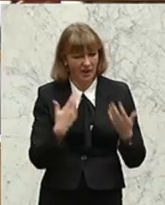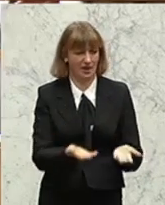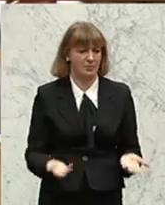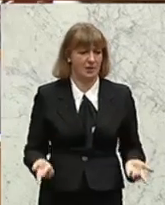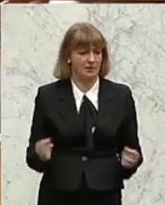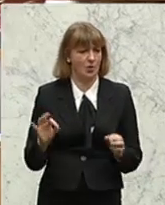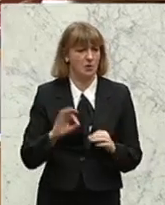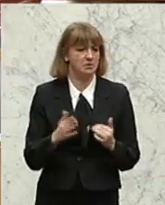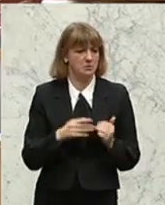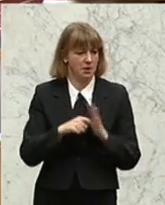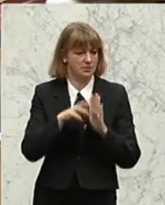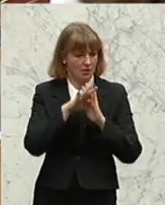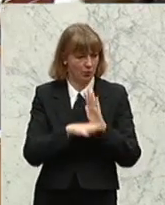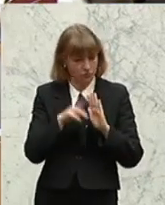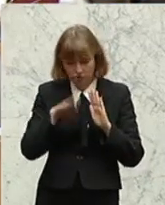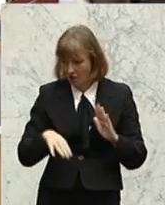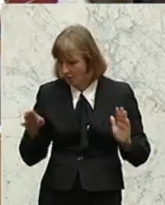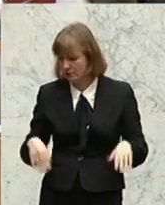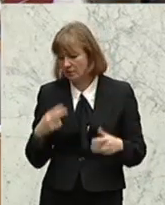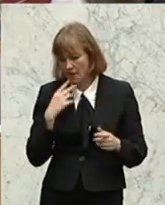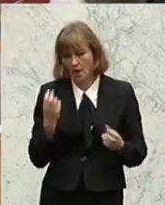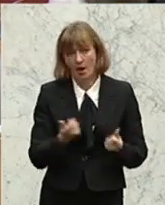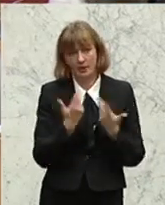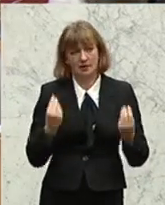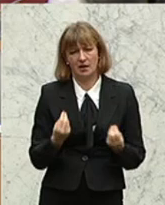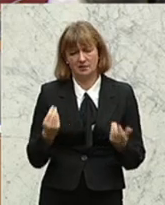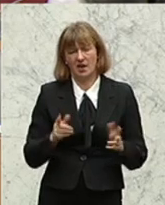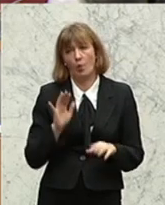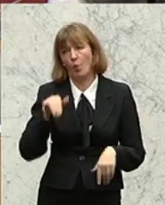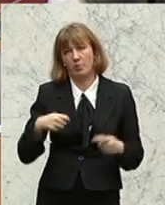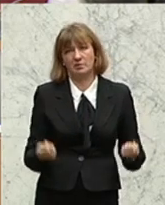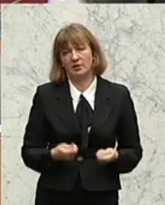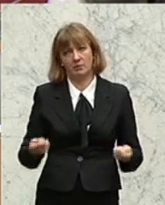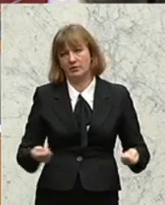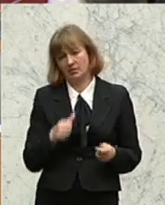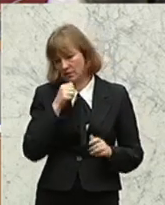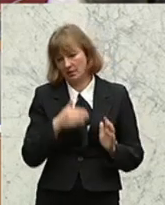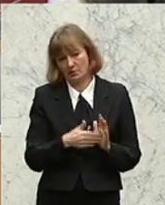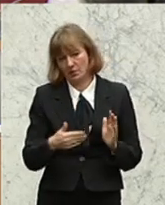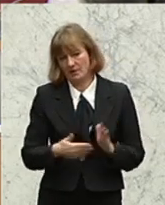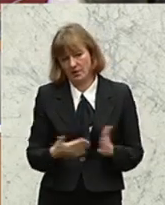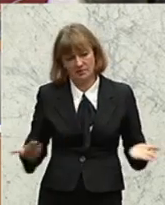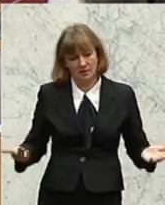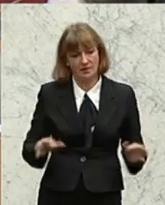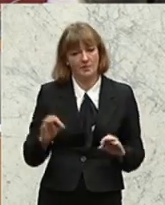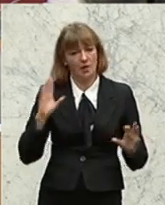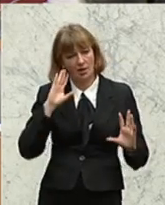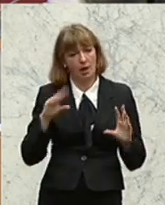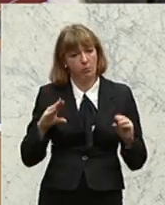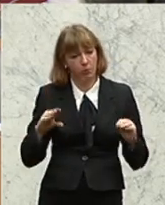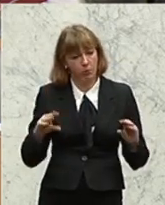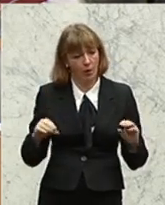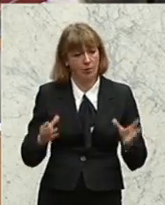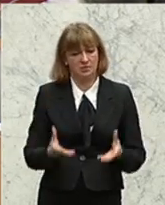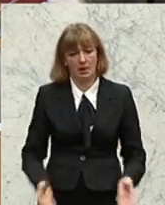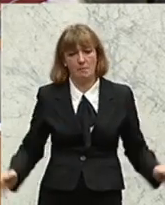wenn man die ganze Liste so durchschaut dann kommt man auf einige Überregulierungen die einfach nicht nötig sind Reinigen von Polstermöbeln ist